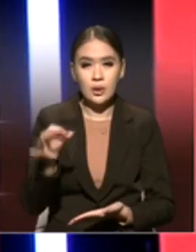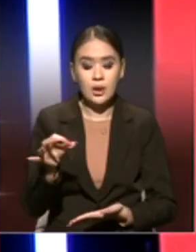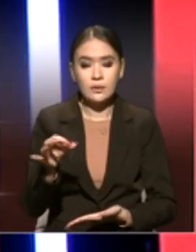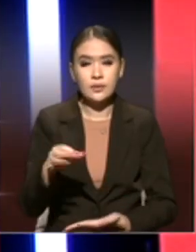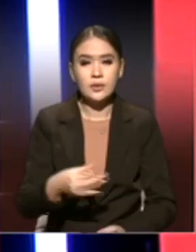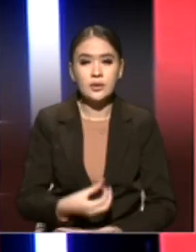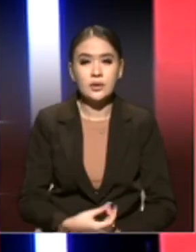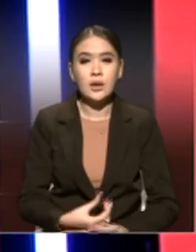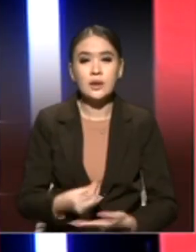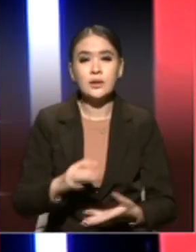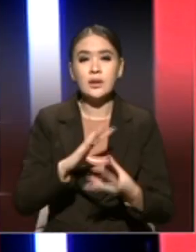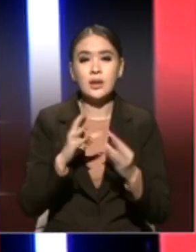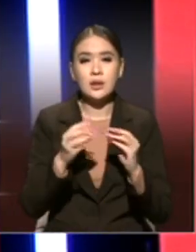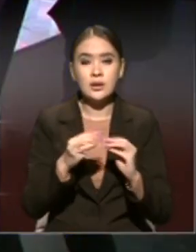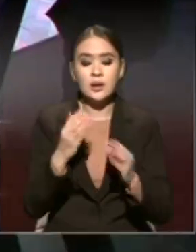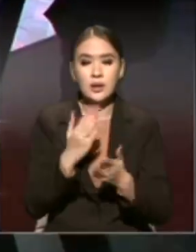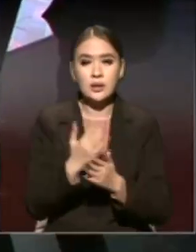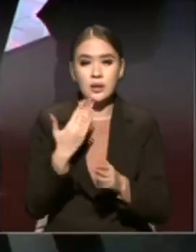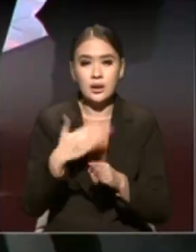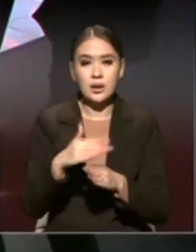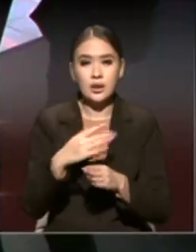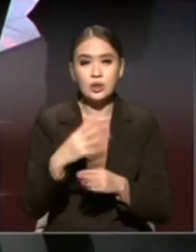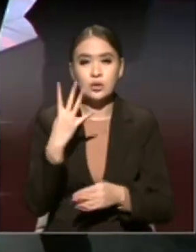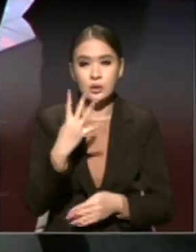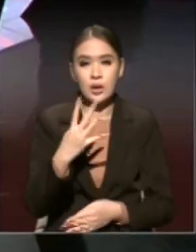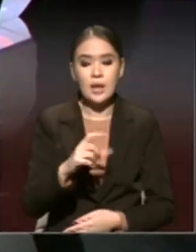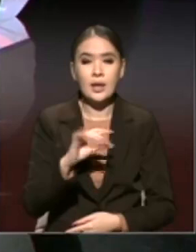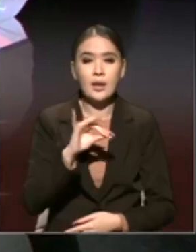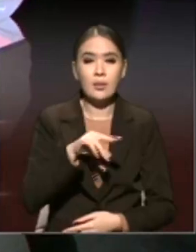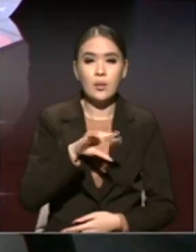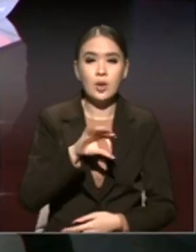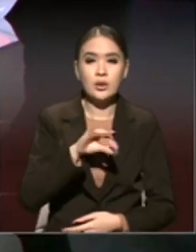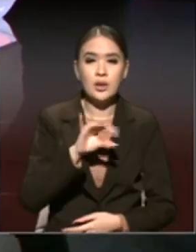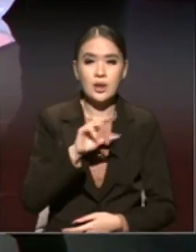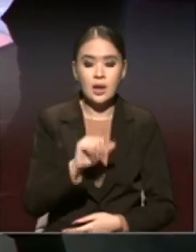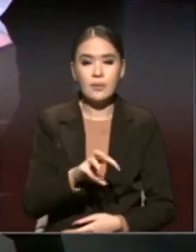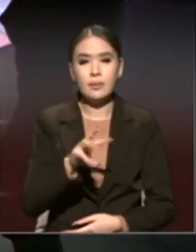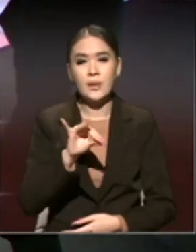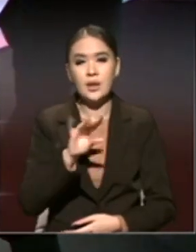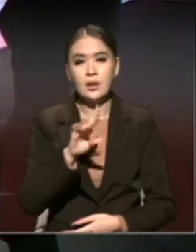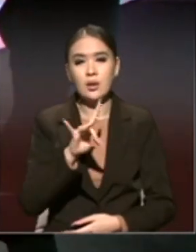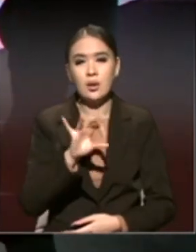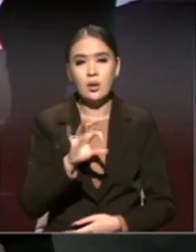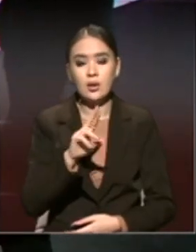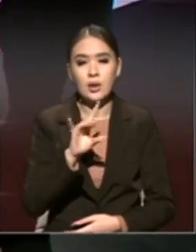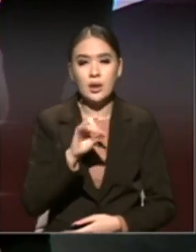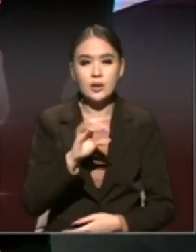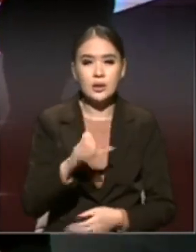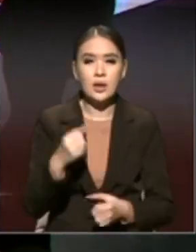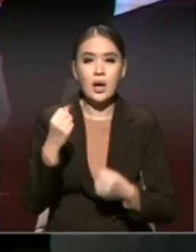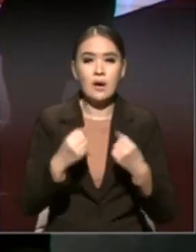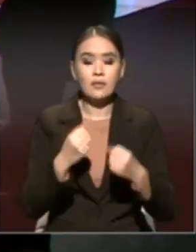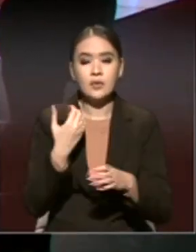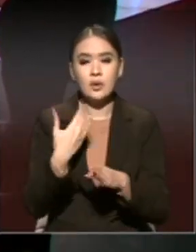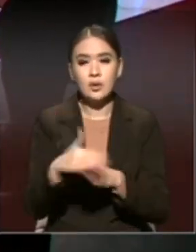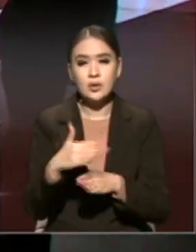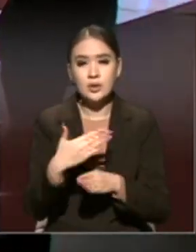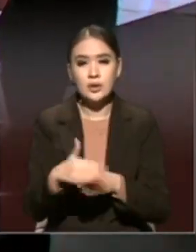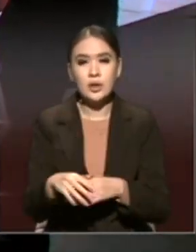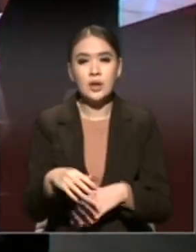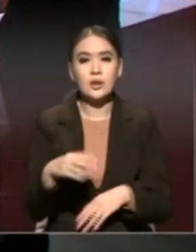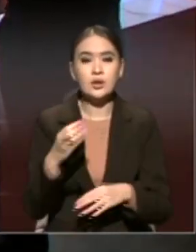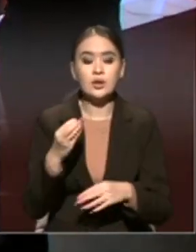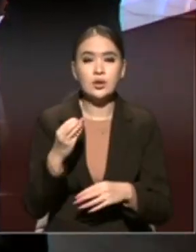Негізінен кредиттің түр түрі бар. Ипотекалық кредит, микрокредит, одан бөлек жаңағы автонесиелік кредит деген сияқты.